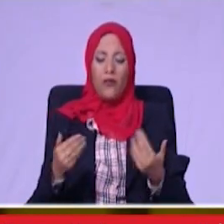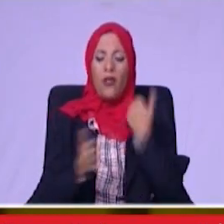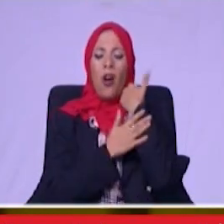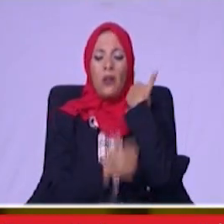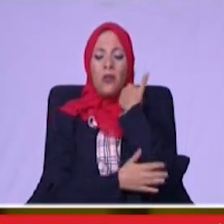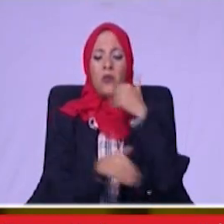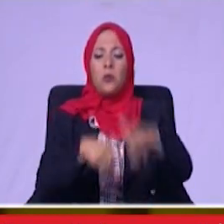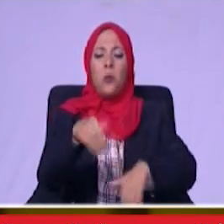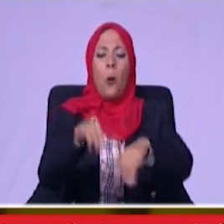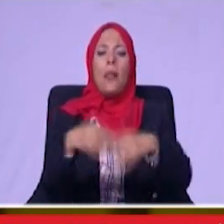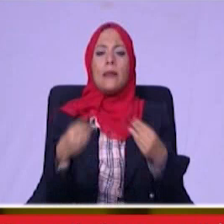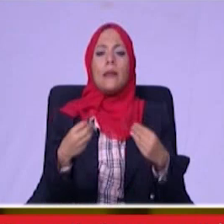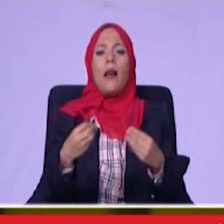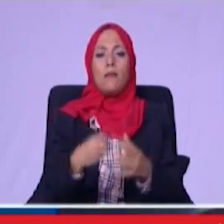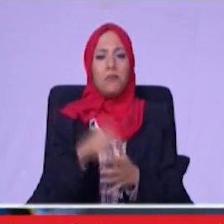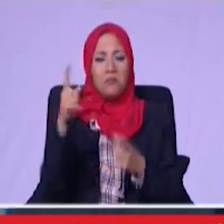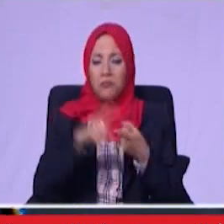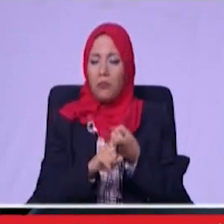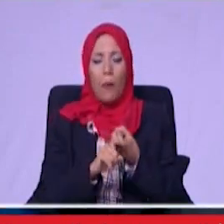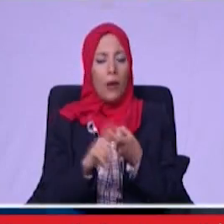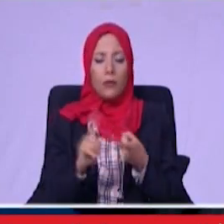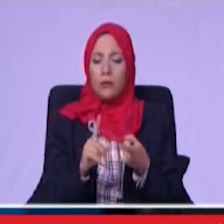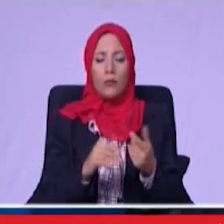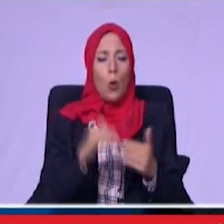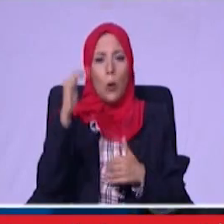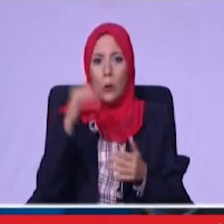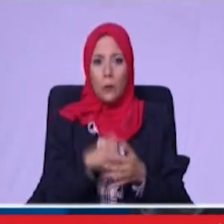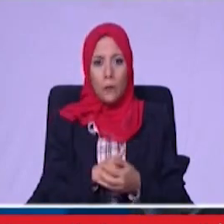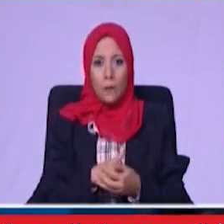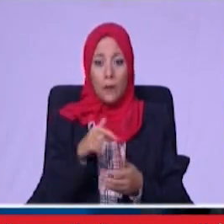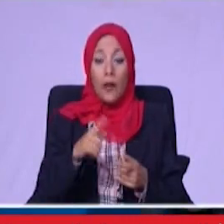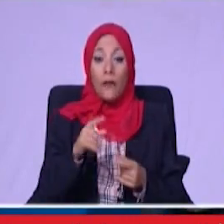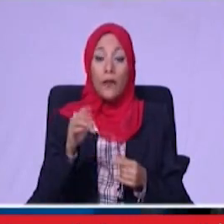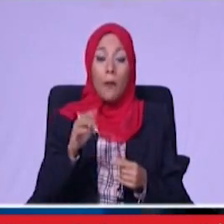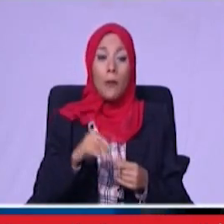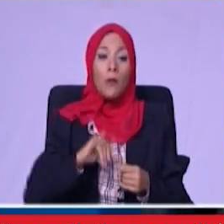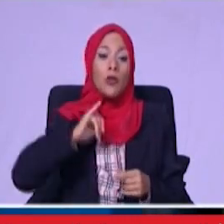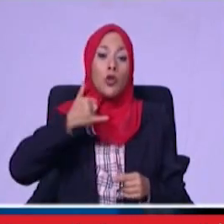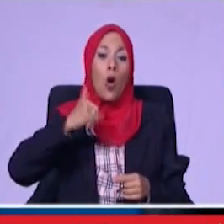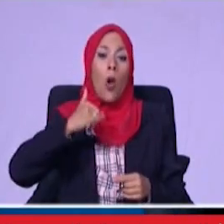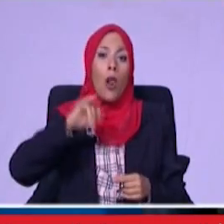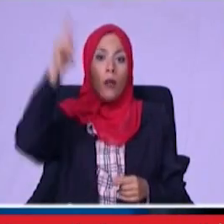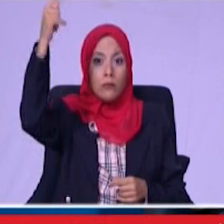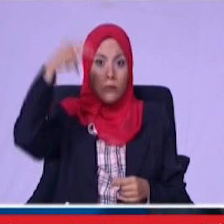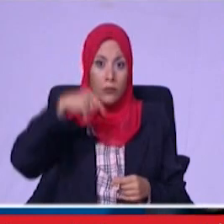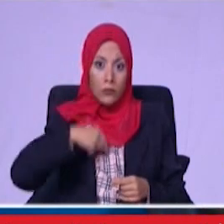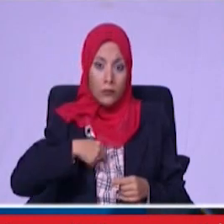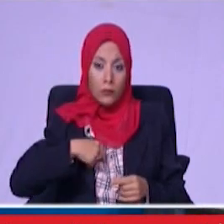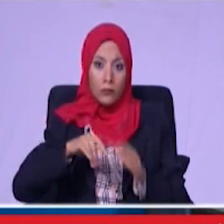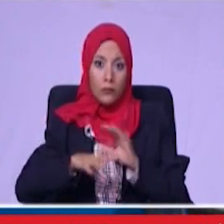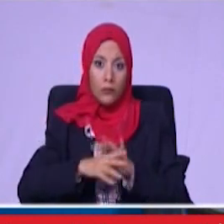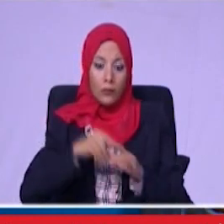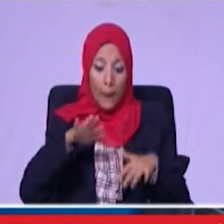متبقي مفيش حاجه تربطهم ببعض لكن في اتصال ما بين المكان الذي دفن فيه